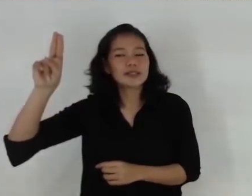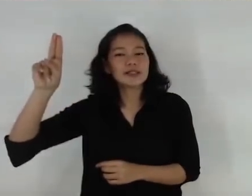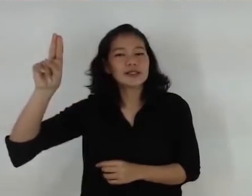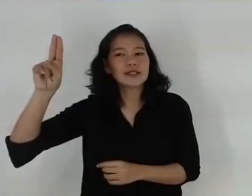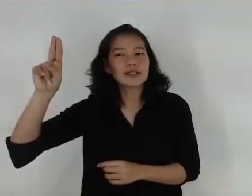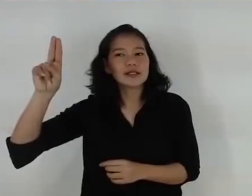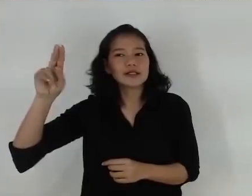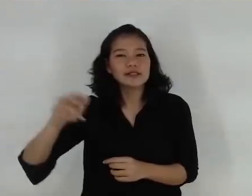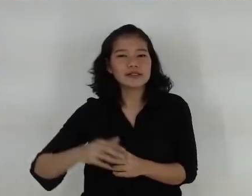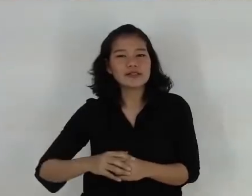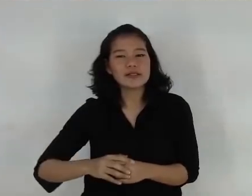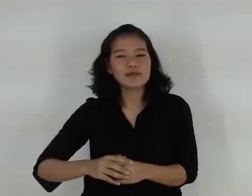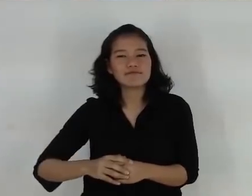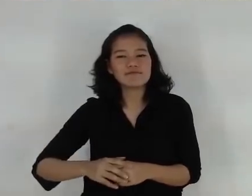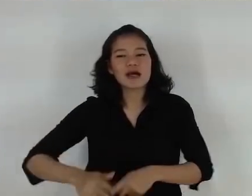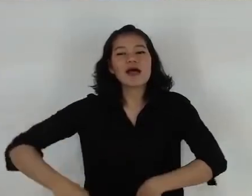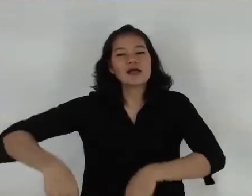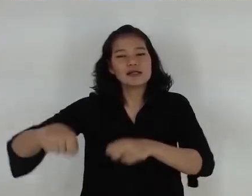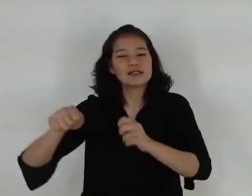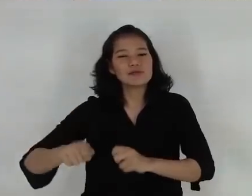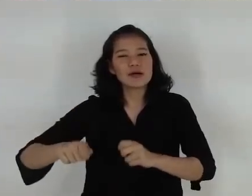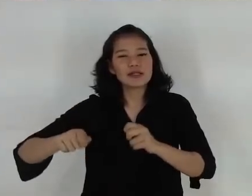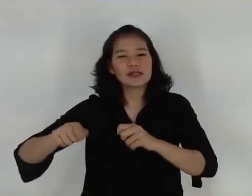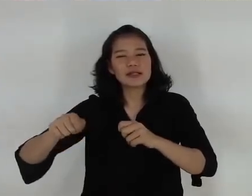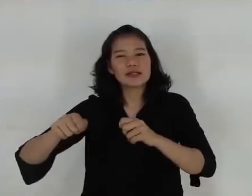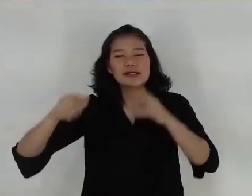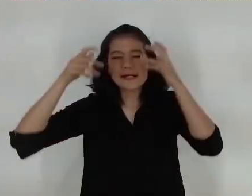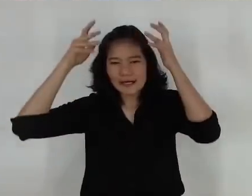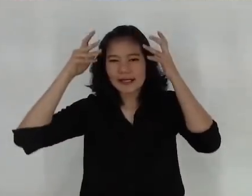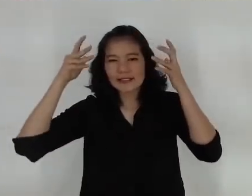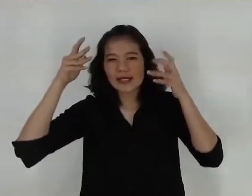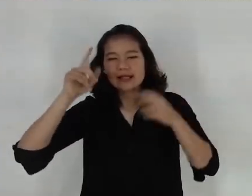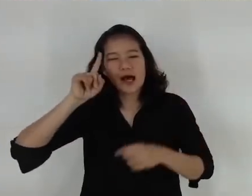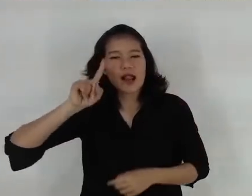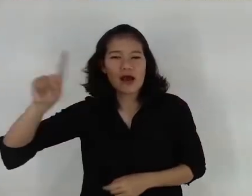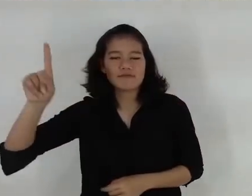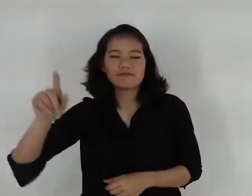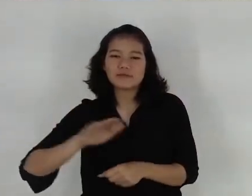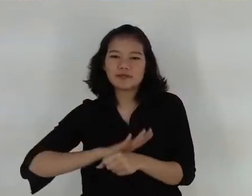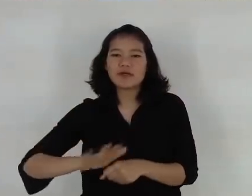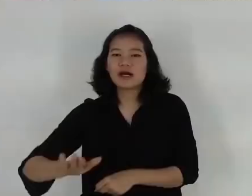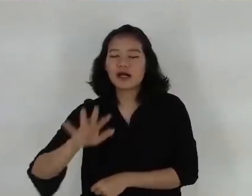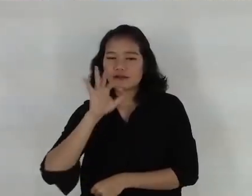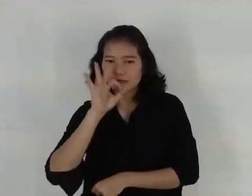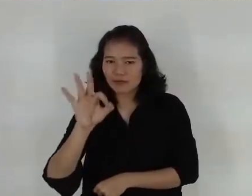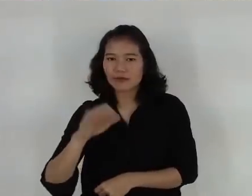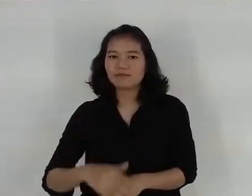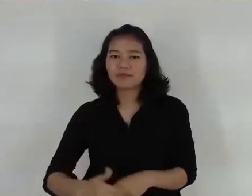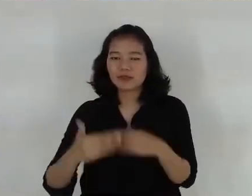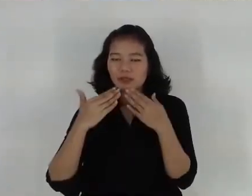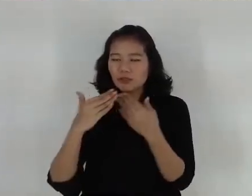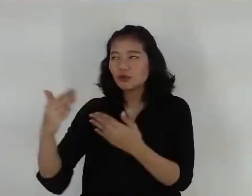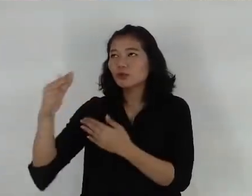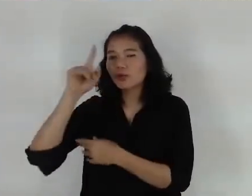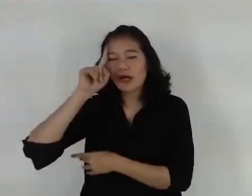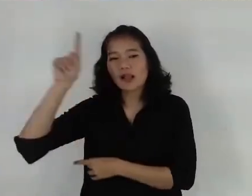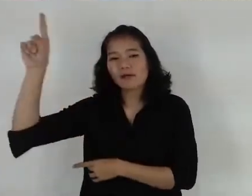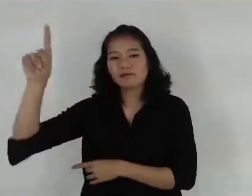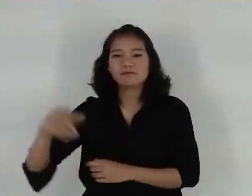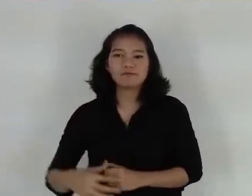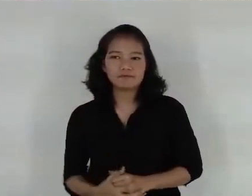terban kerajaan ditangan allahmu demikianlah Sabda Tuhan syukur kepada